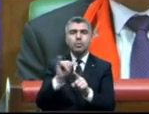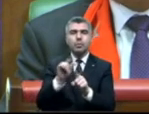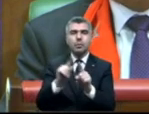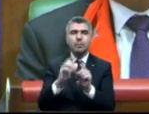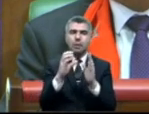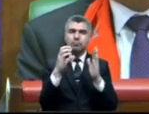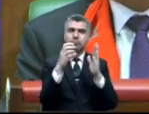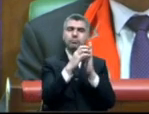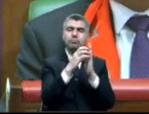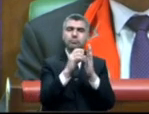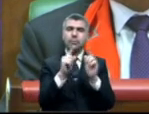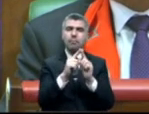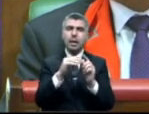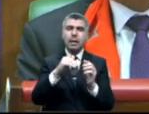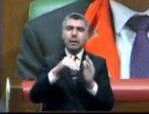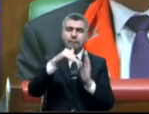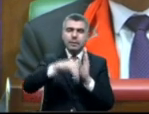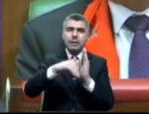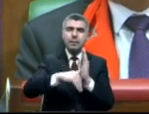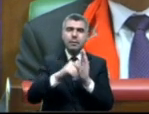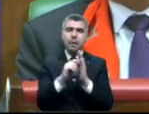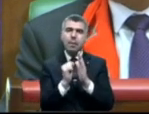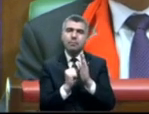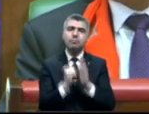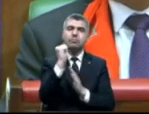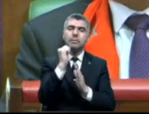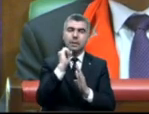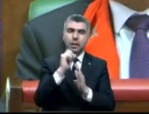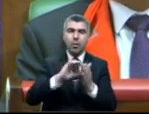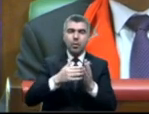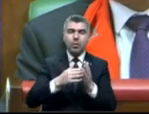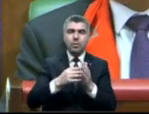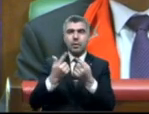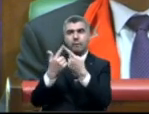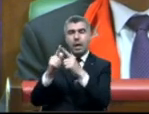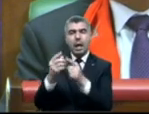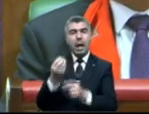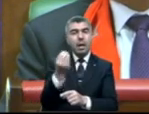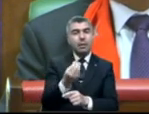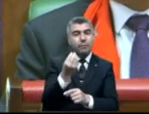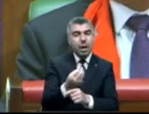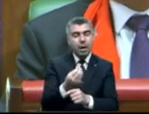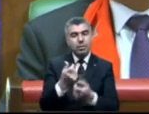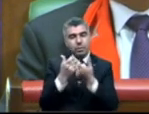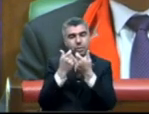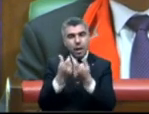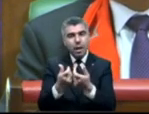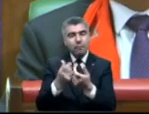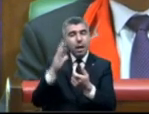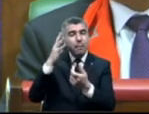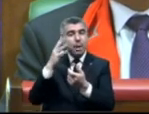المحولات الكهربائية أسفل هذه الأعمدة لتكون في متناول الأطفال أو